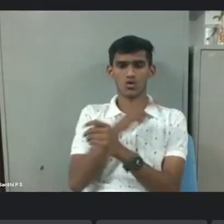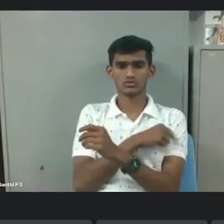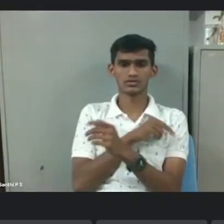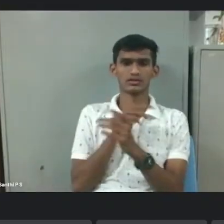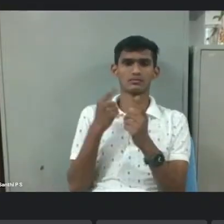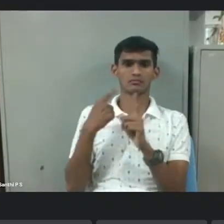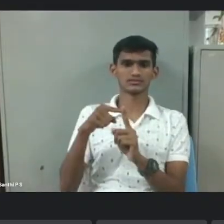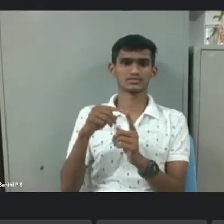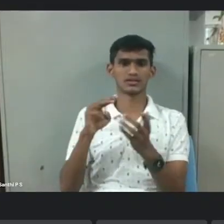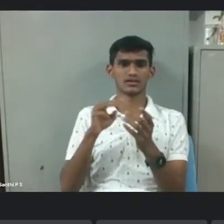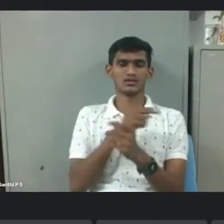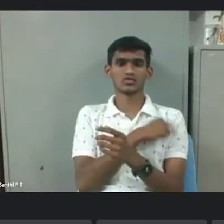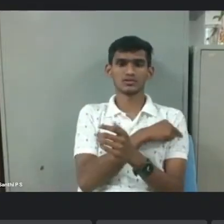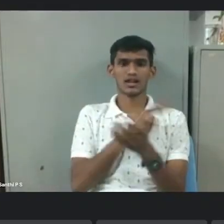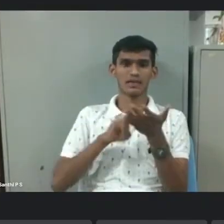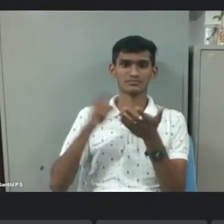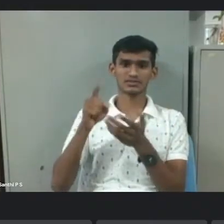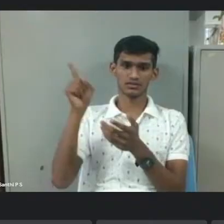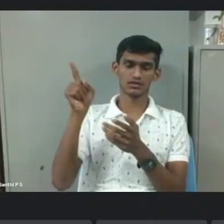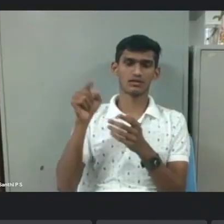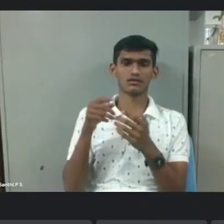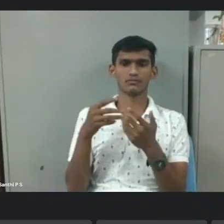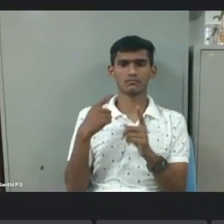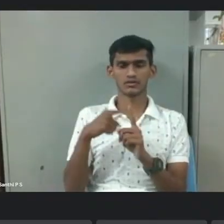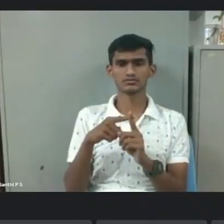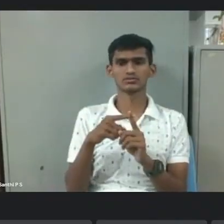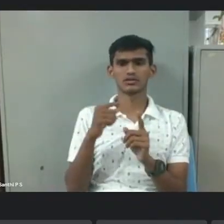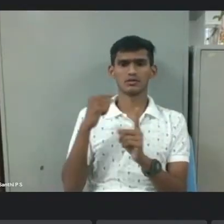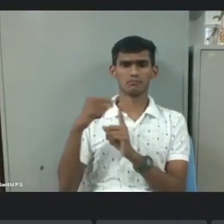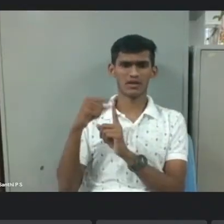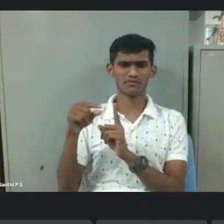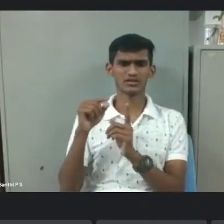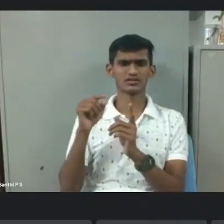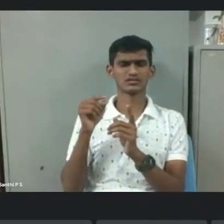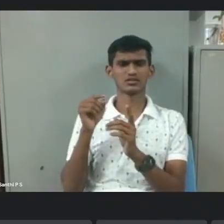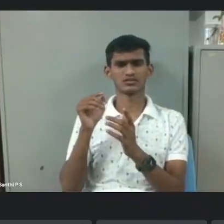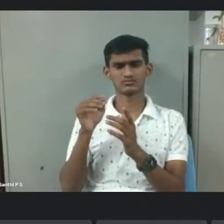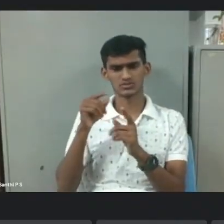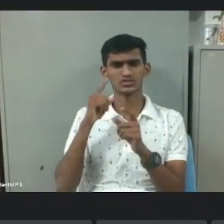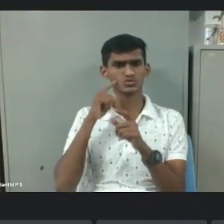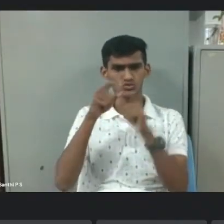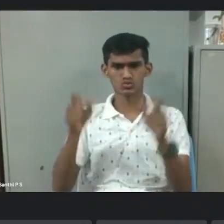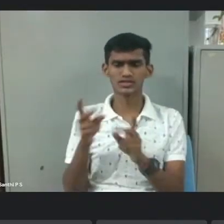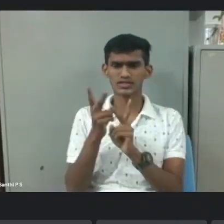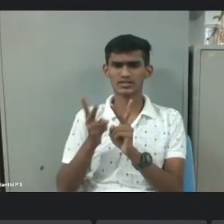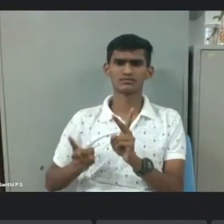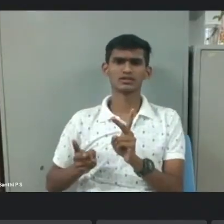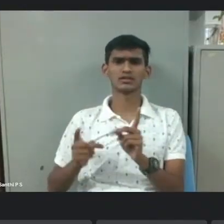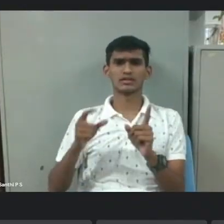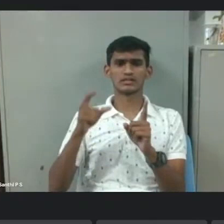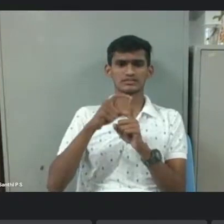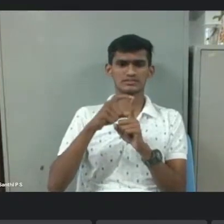കോളേജിൽ ഏർലി ഇന്റർവെൻഷൻ സെന്റർ ഉണ്ട്. കുറേയധികം പ്രൈവറ്റ് സ്ഥാപനങ്ങളുണ്ട്. DEIC ഡിസ്ട്രിക്ട് ഏർലി